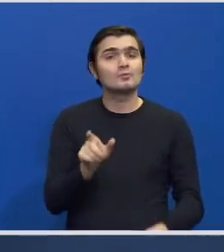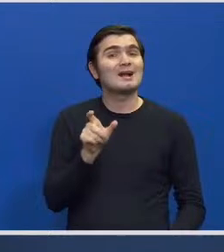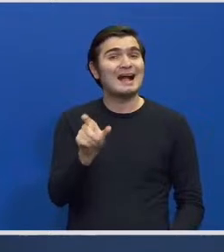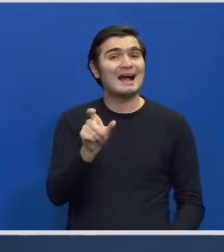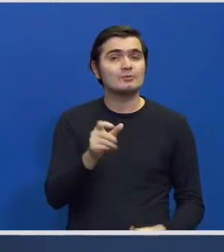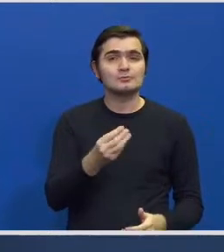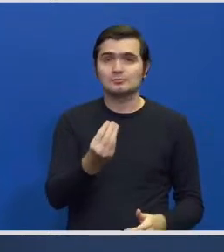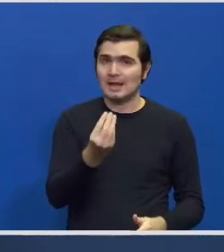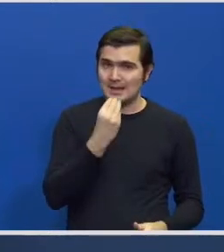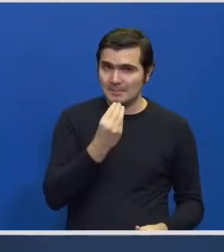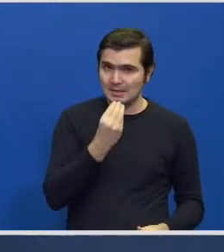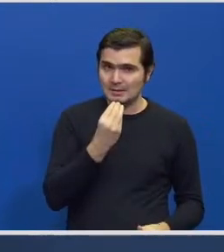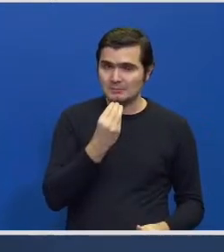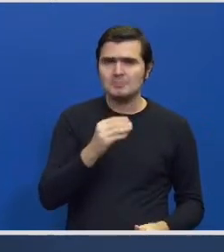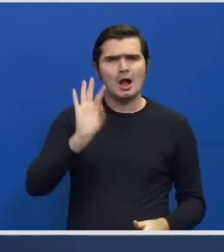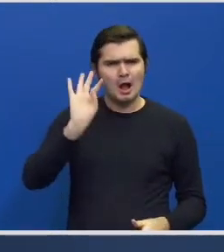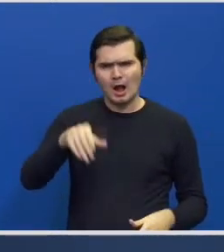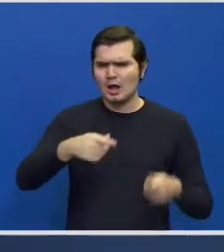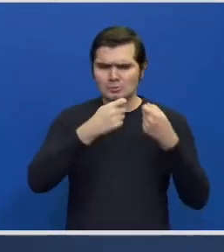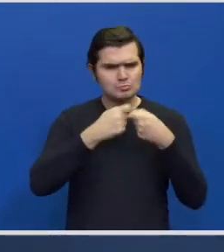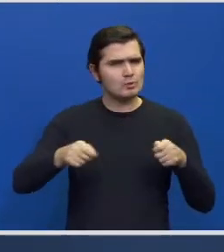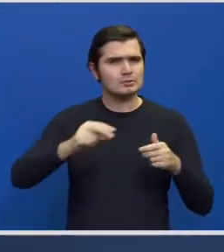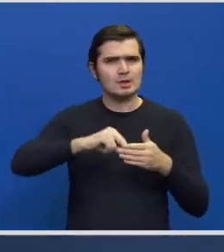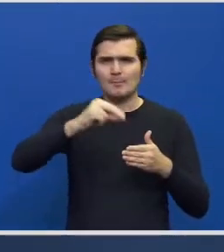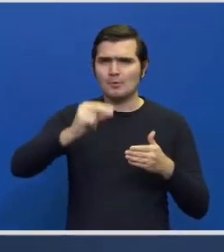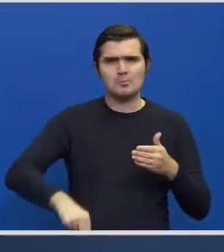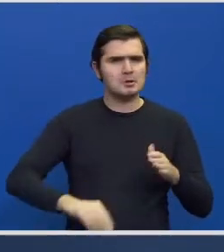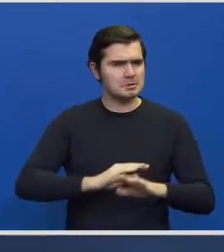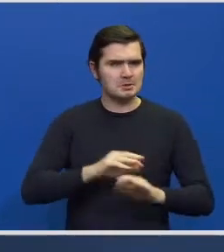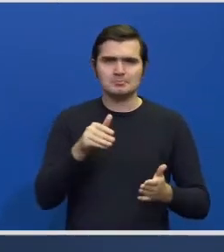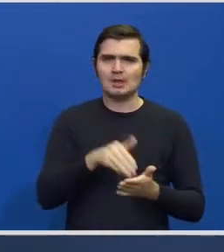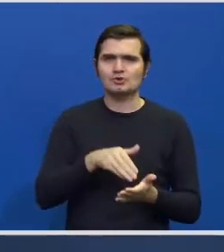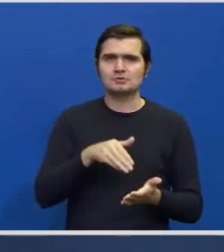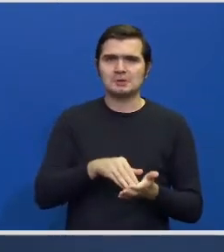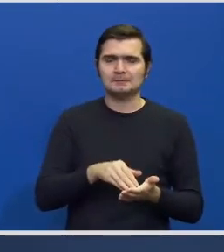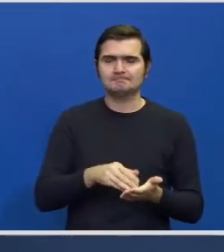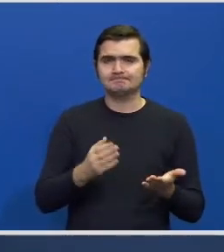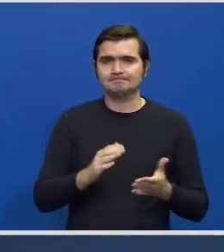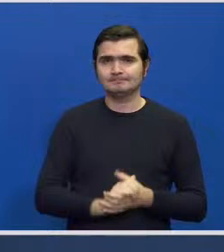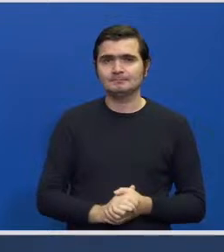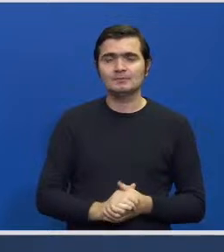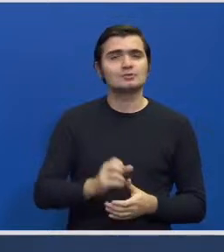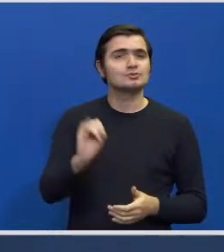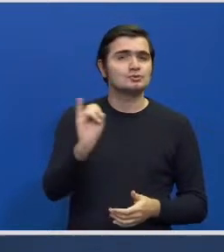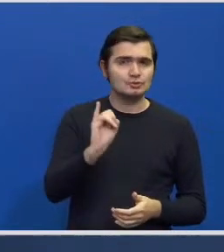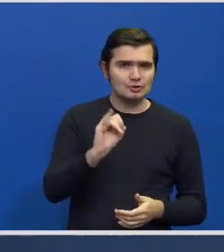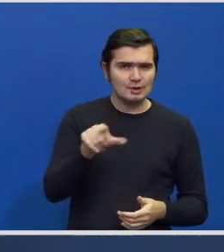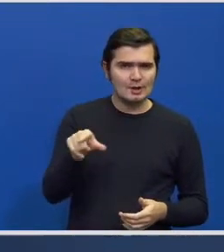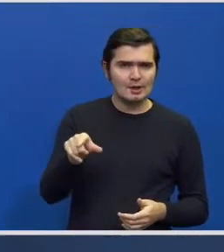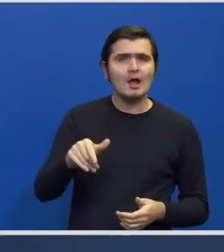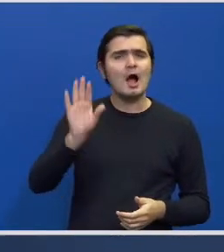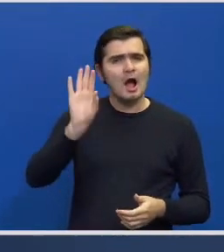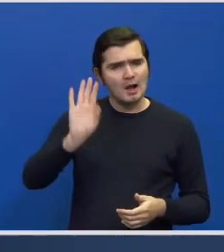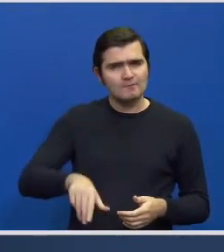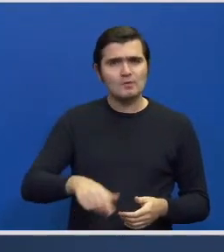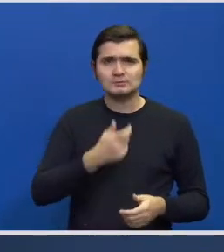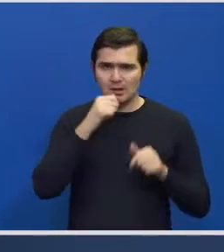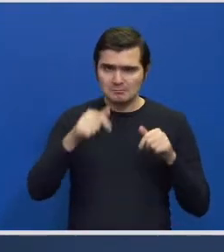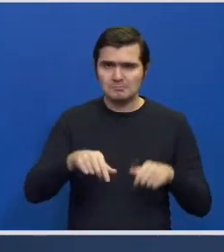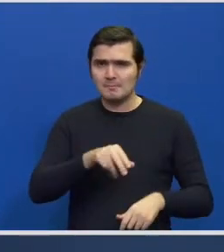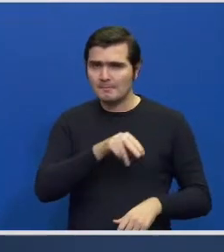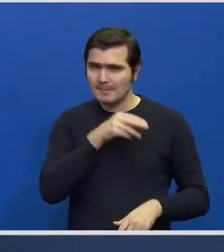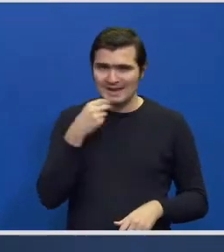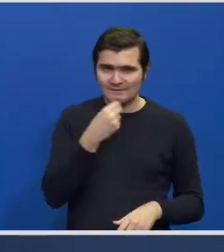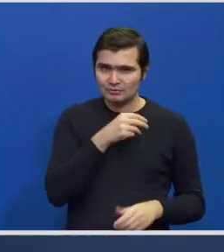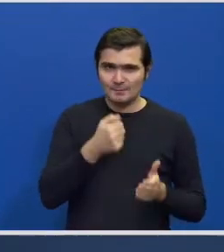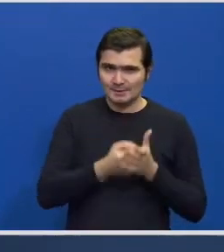2023 în ceea ce privește cardurile pentru alimente are toate aprobările necesare, încât cei care au